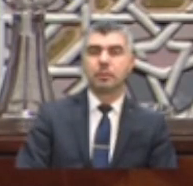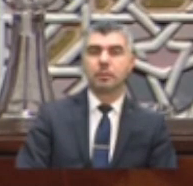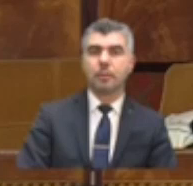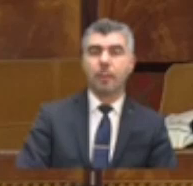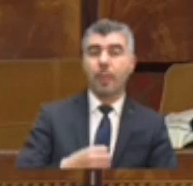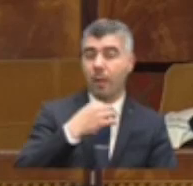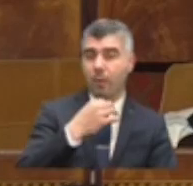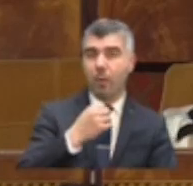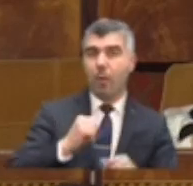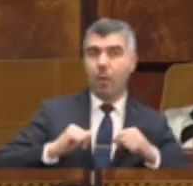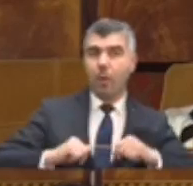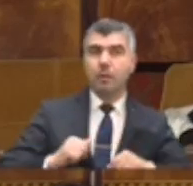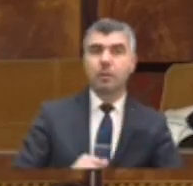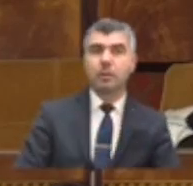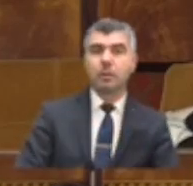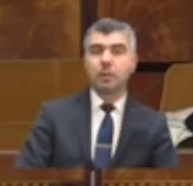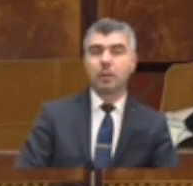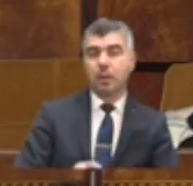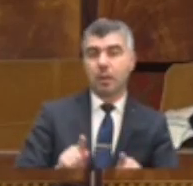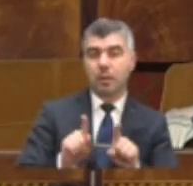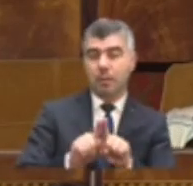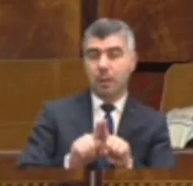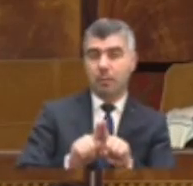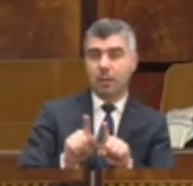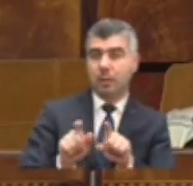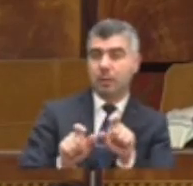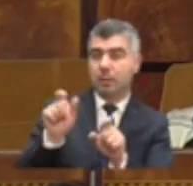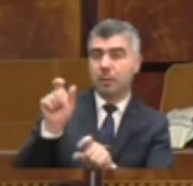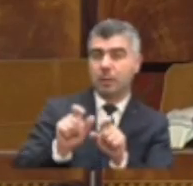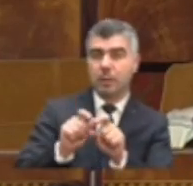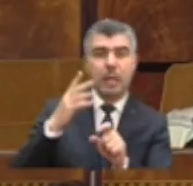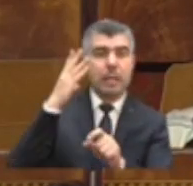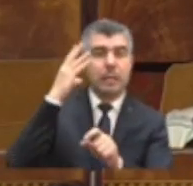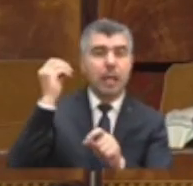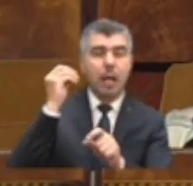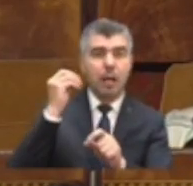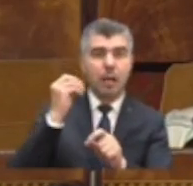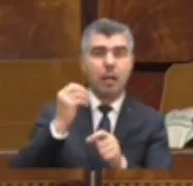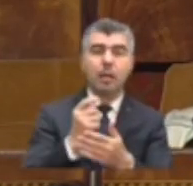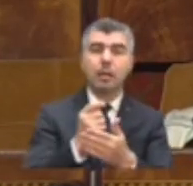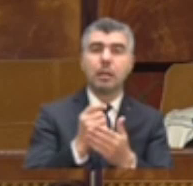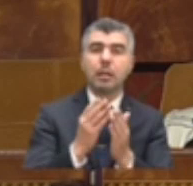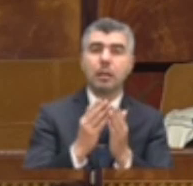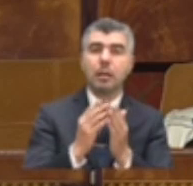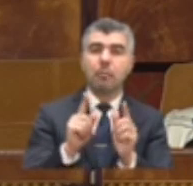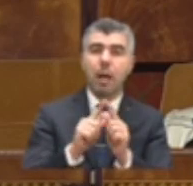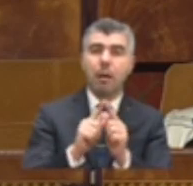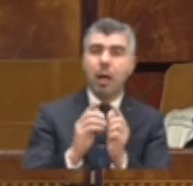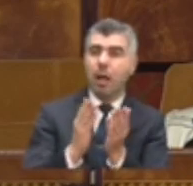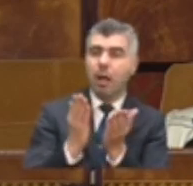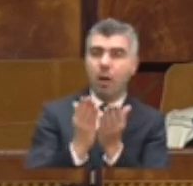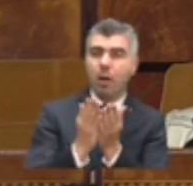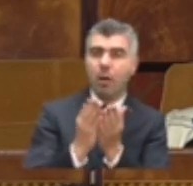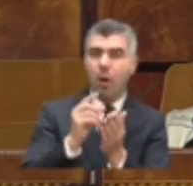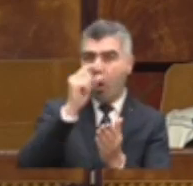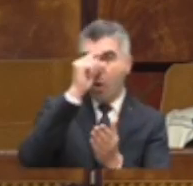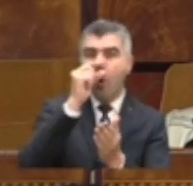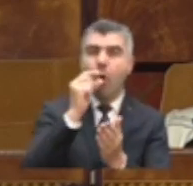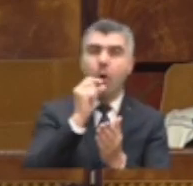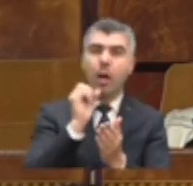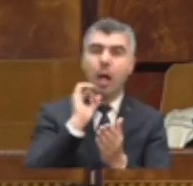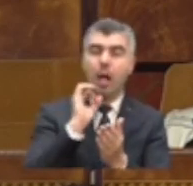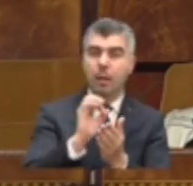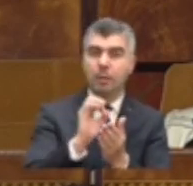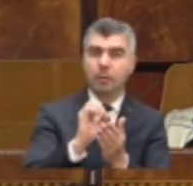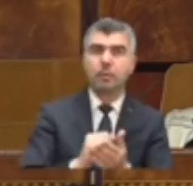كنطلبوا منك السيد الوزير على واحد الفئه اللي هي منسيه، هي طلبه وحملات القران اللي هما